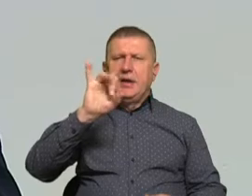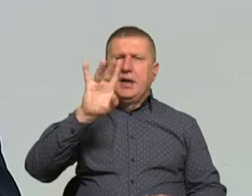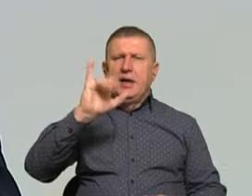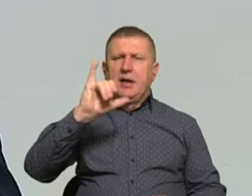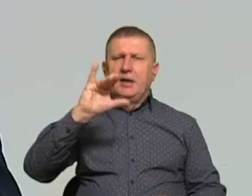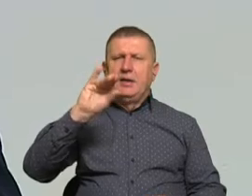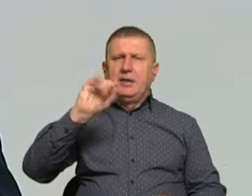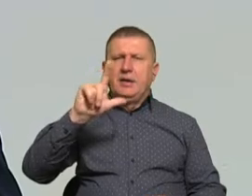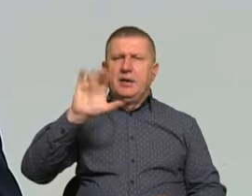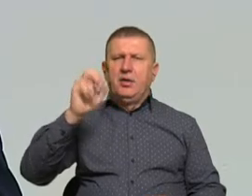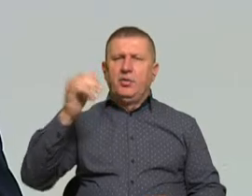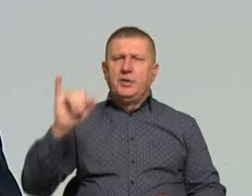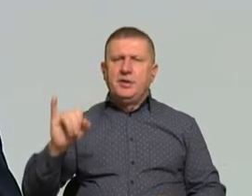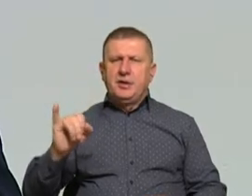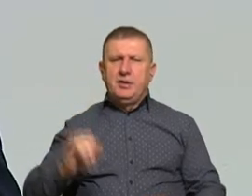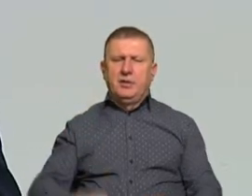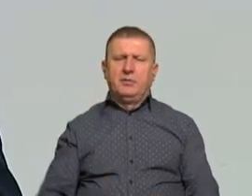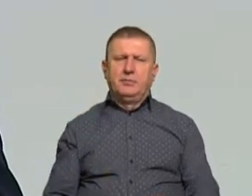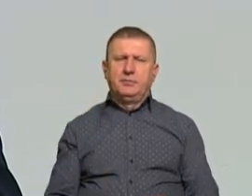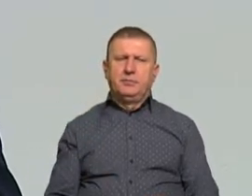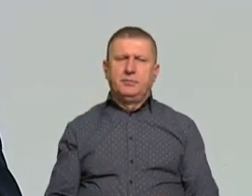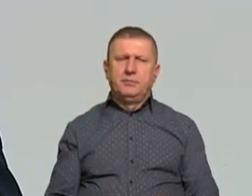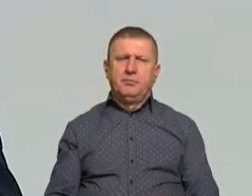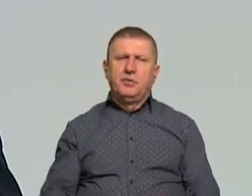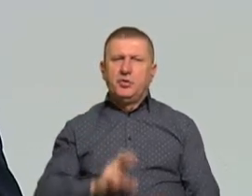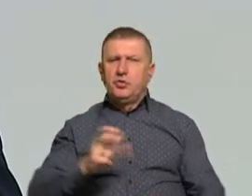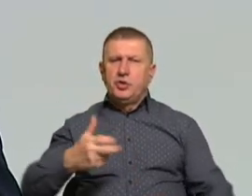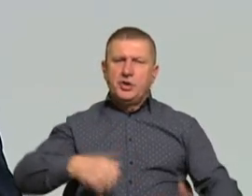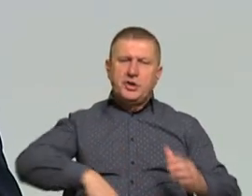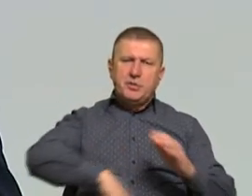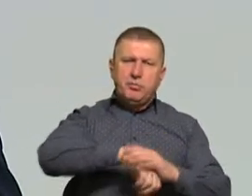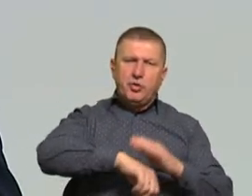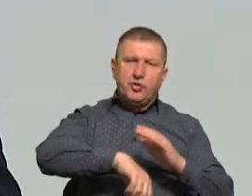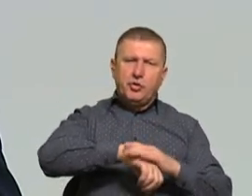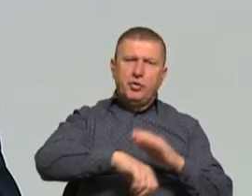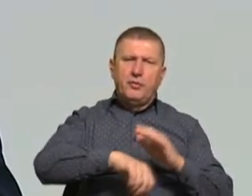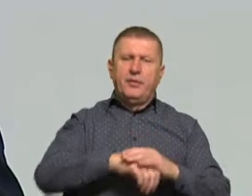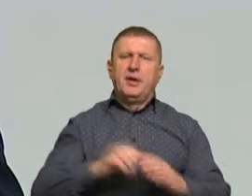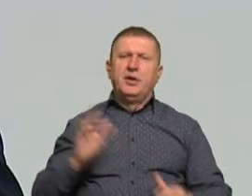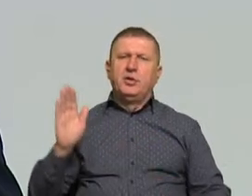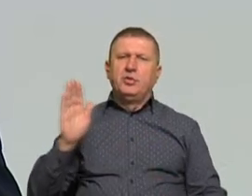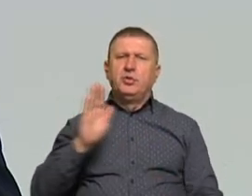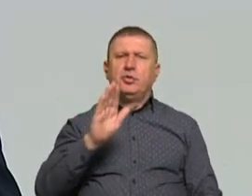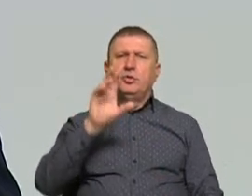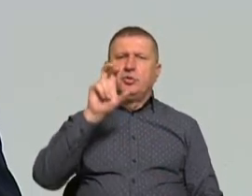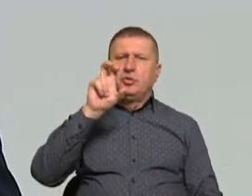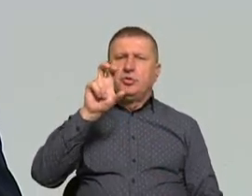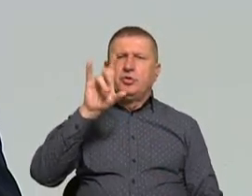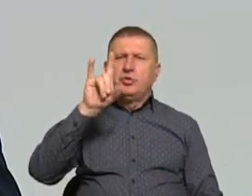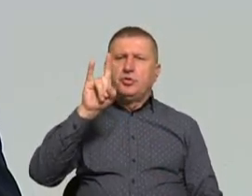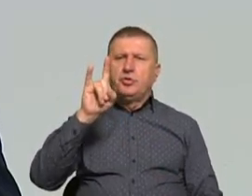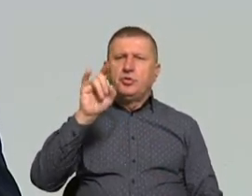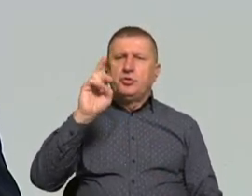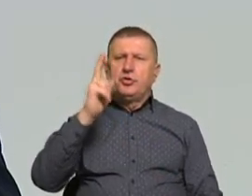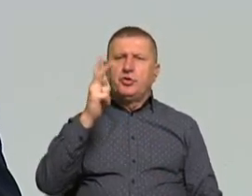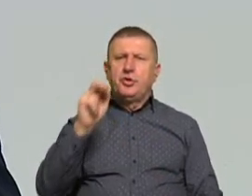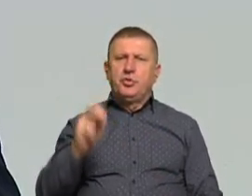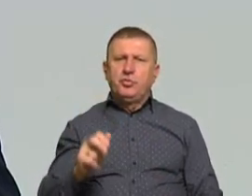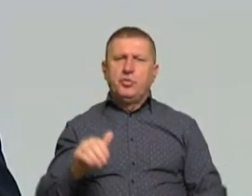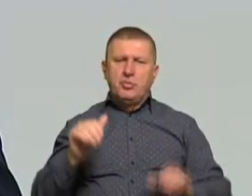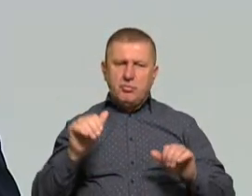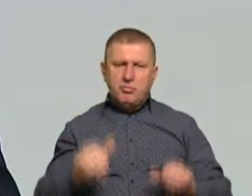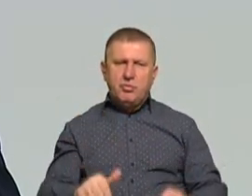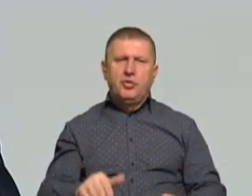choćby na bazie sportowej, która jest w Szczyrku, pomyśleć należy o stworzeniu